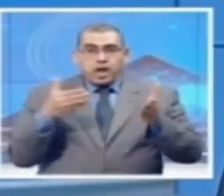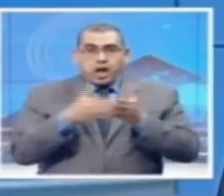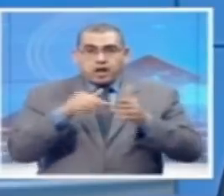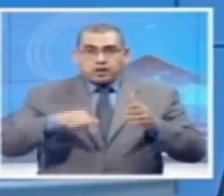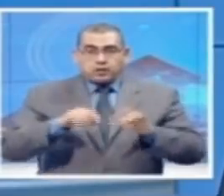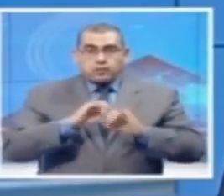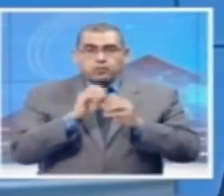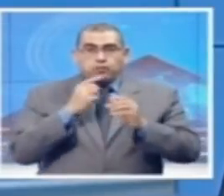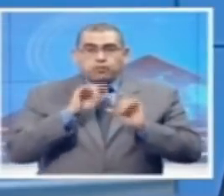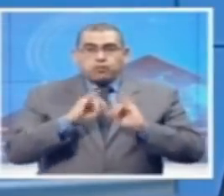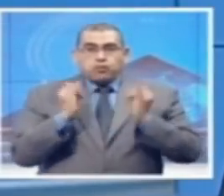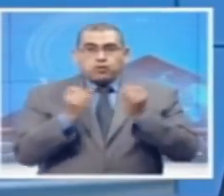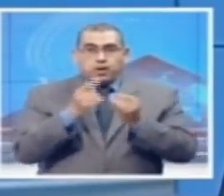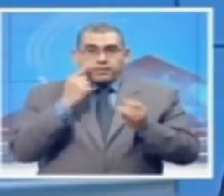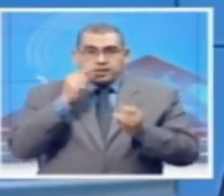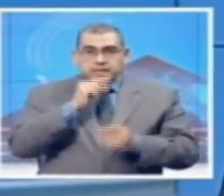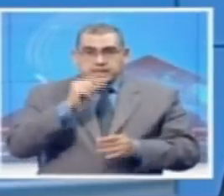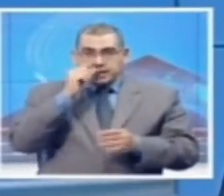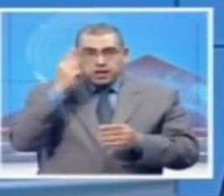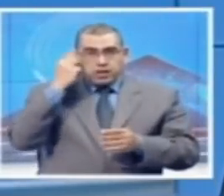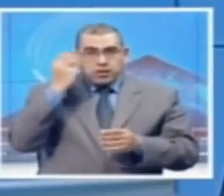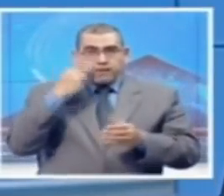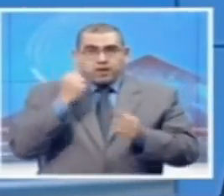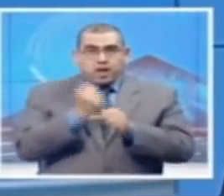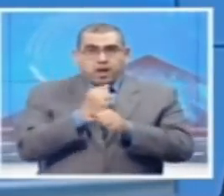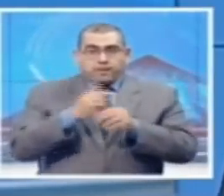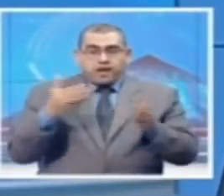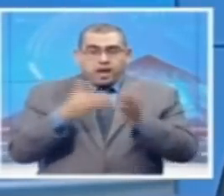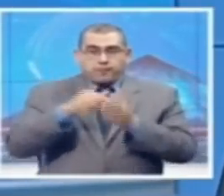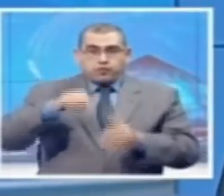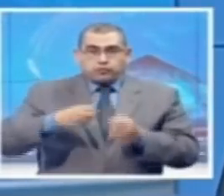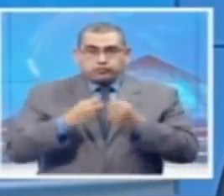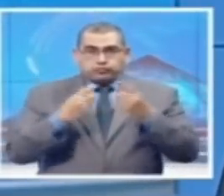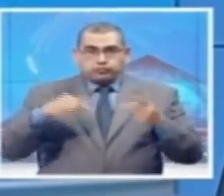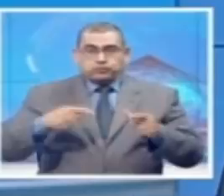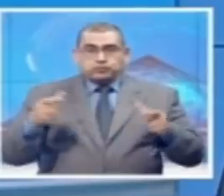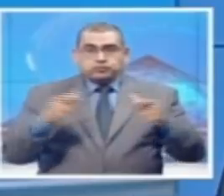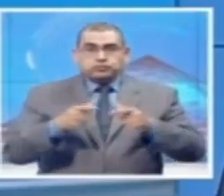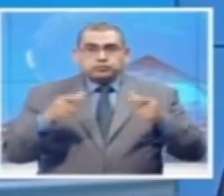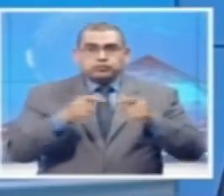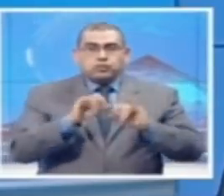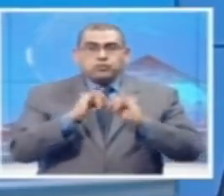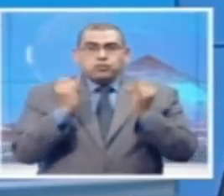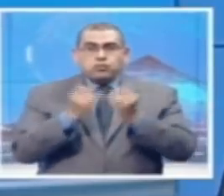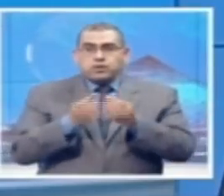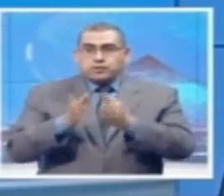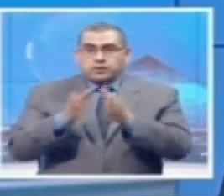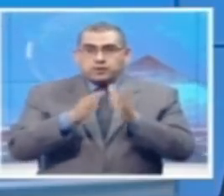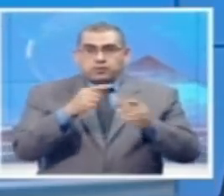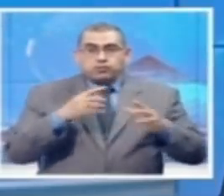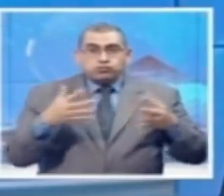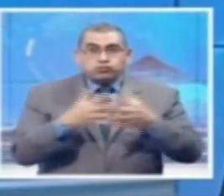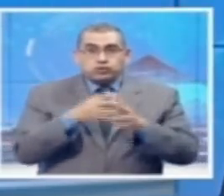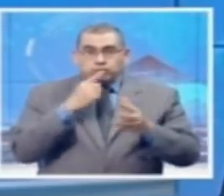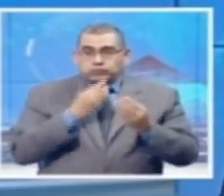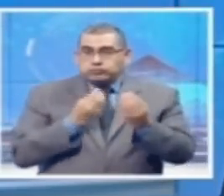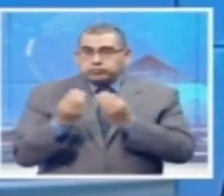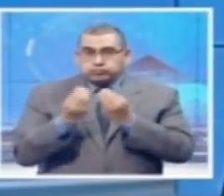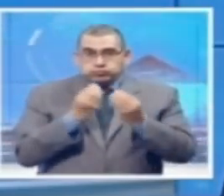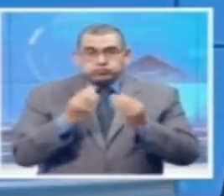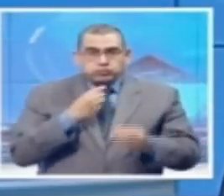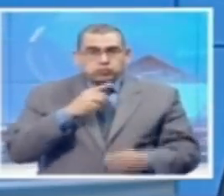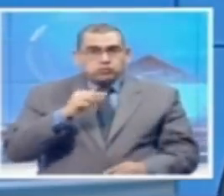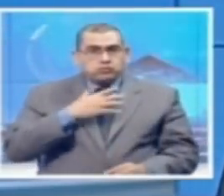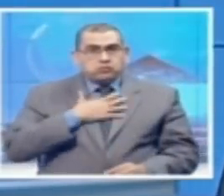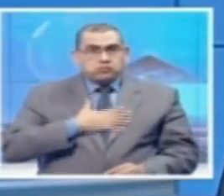حوار الأديان والثقافات أعماله في وقت لاحق اليوم. وخلال جلسات المؤتمر أكد المشاركون أن الحوار الإيجابي بين